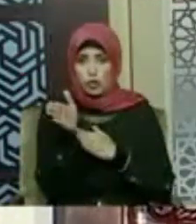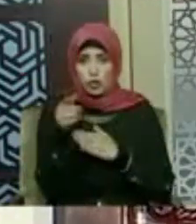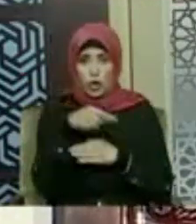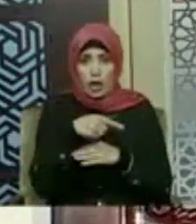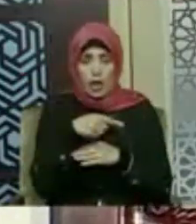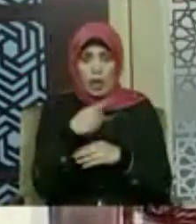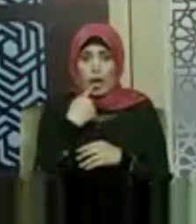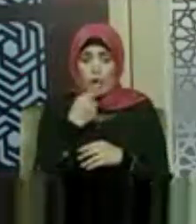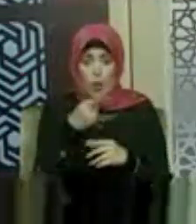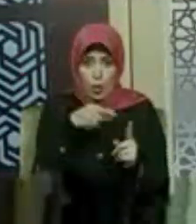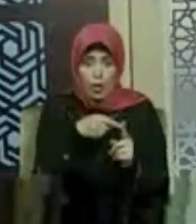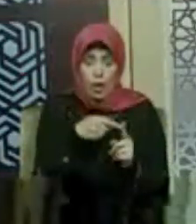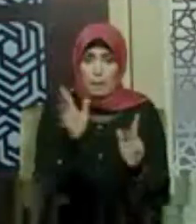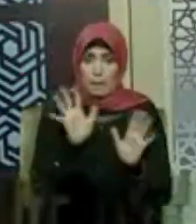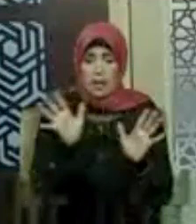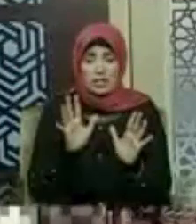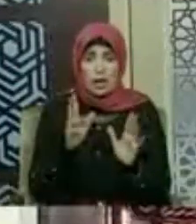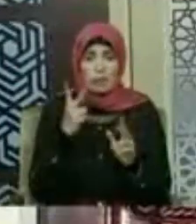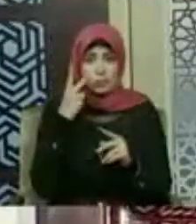لننفي عن سنتك